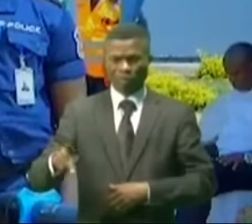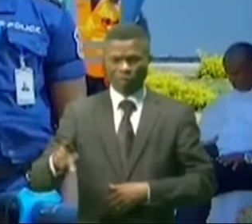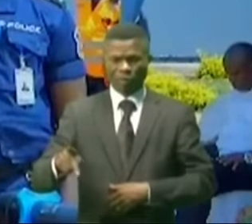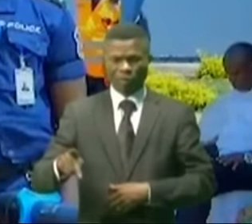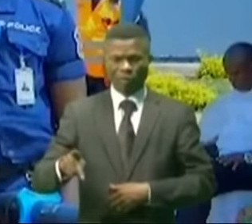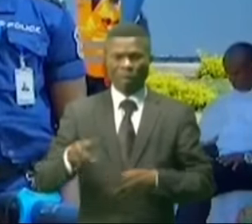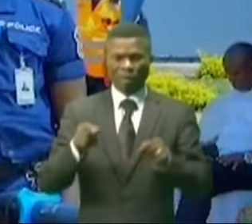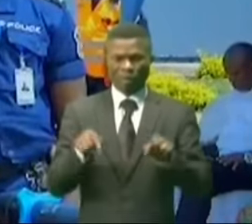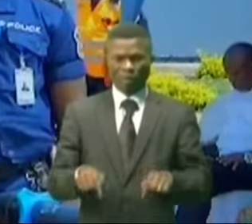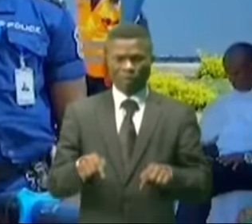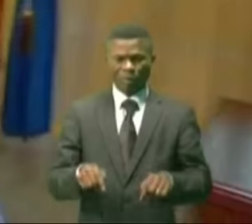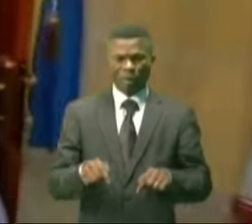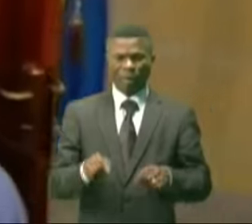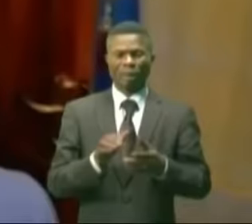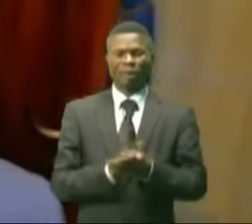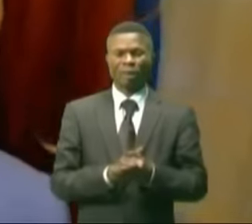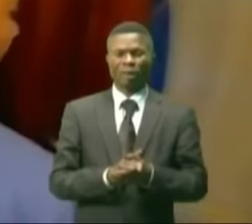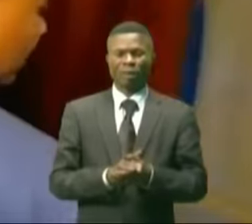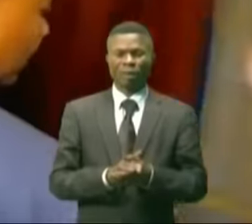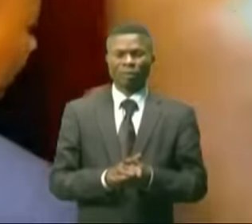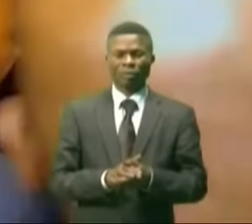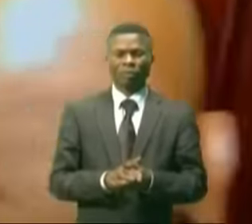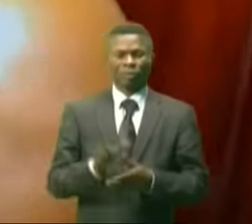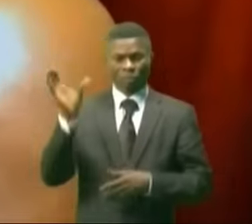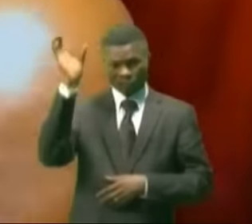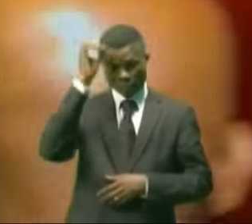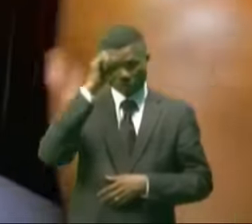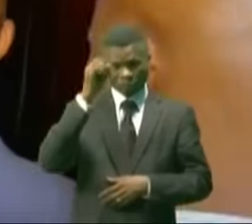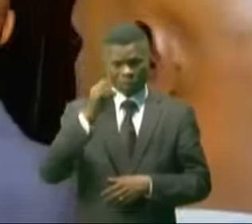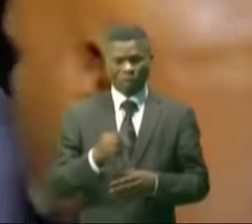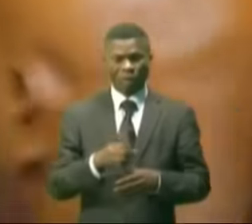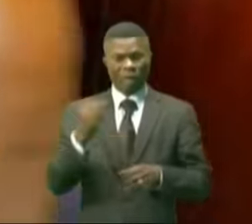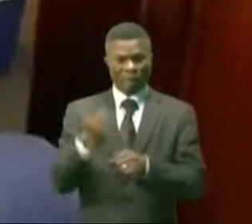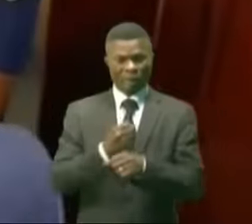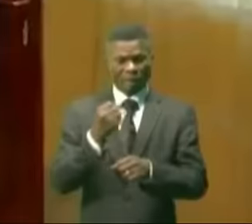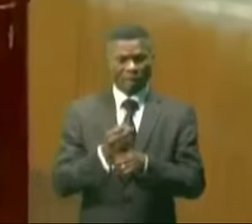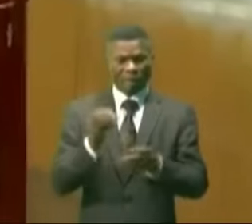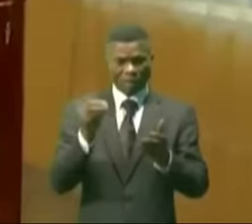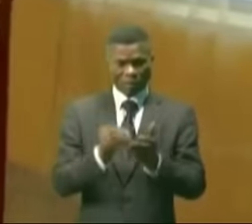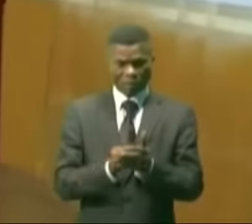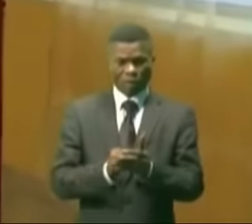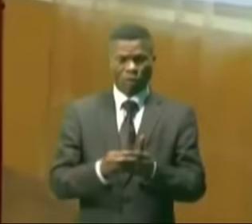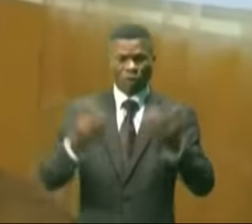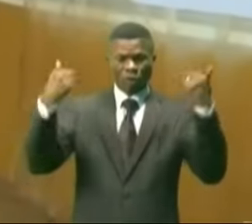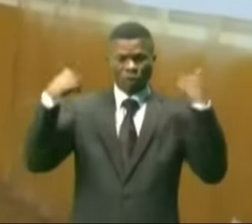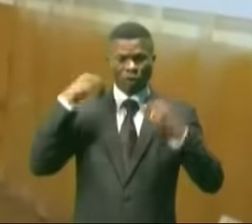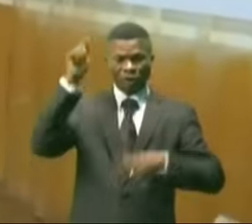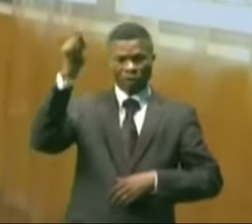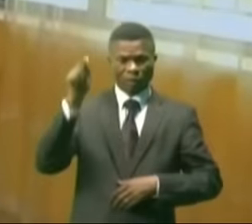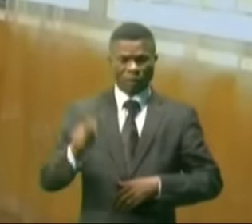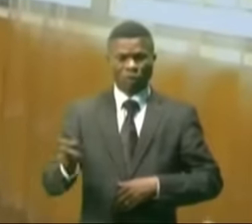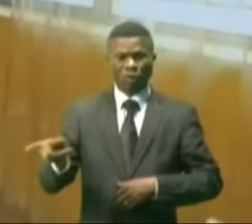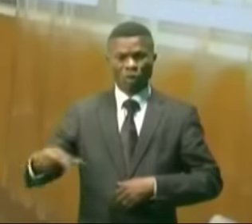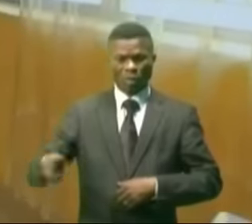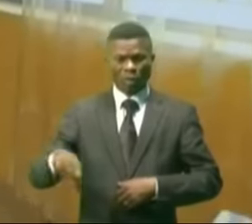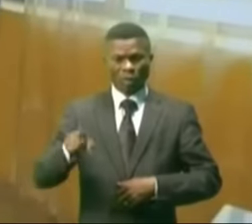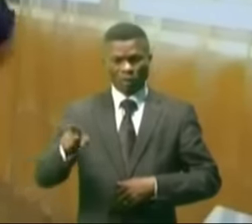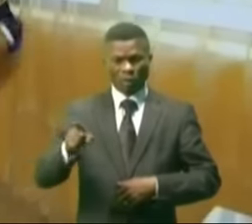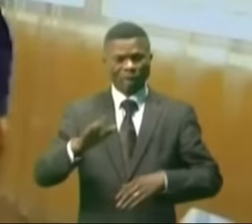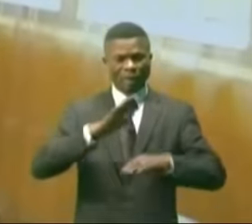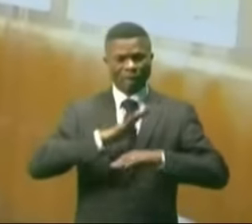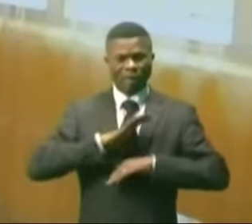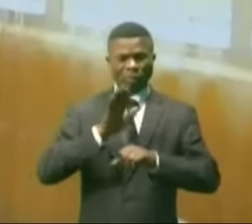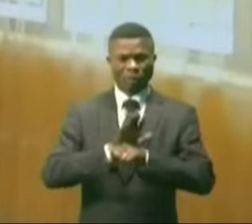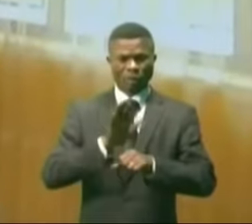de restaurer. Notons que cette énième réalisation de l'état de siège est un véritable ouf de